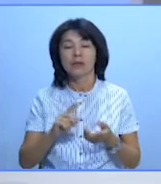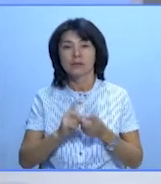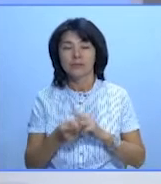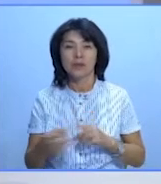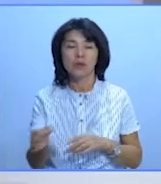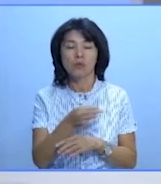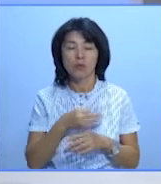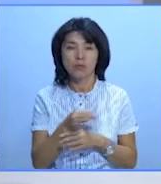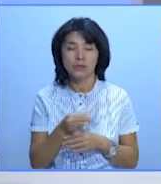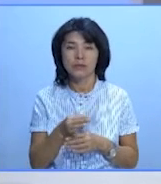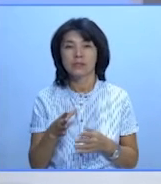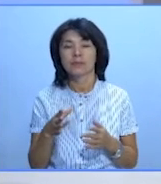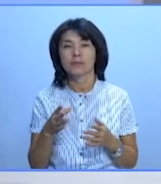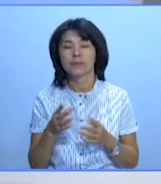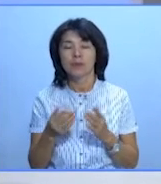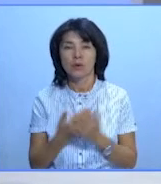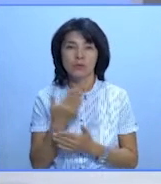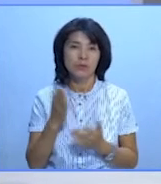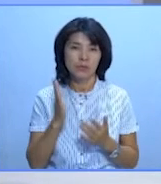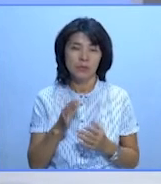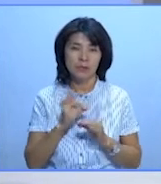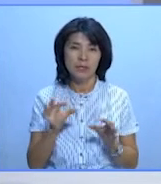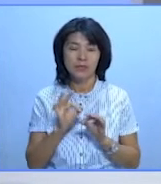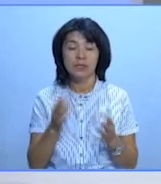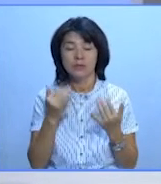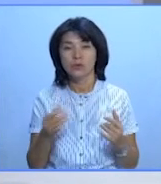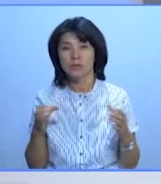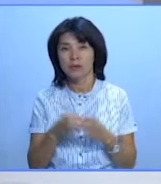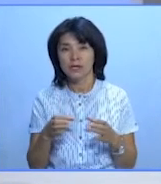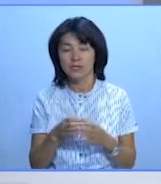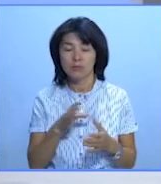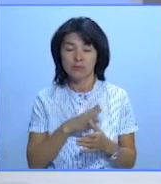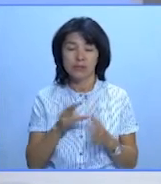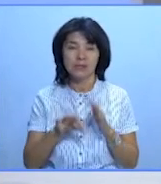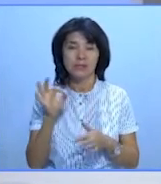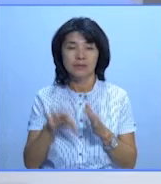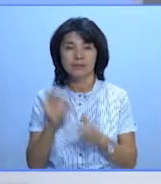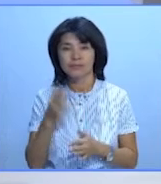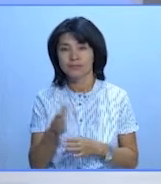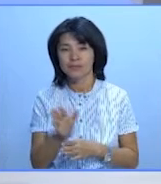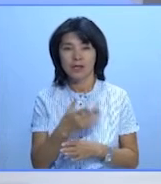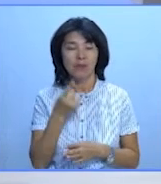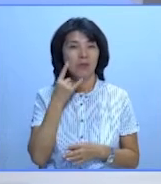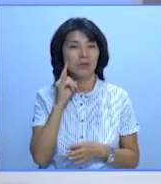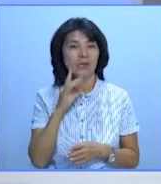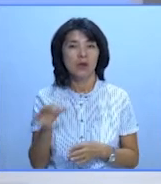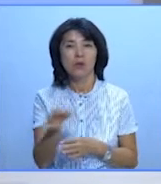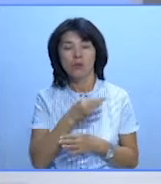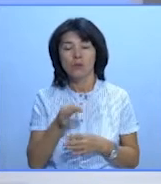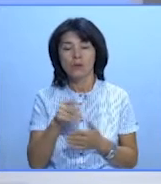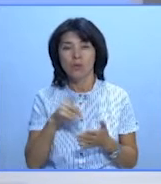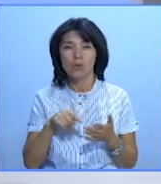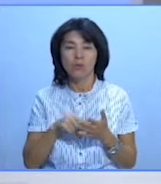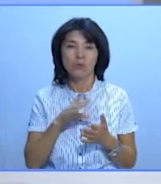17 тамызда елімізде Нұр Отан партиясында алдын ала партияшылық үміткерлерді іріктеу басталды. Процесс Павлодар облысының қалалары мен